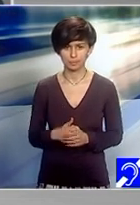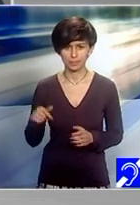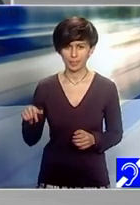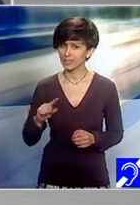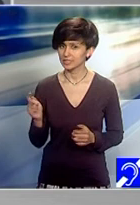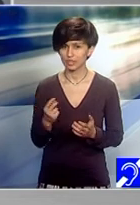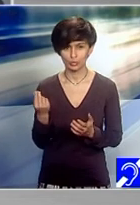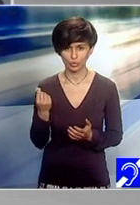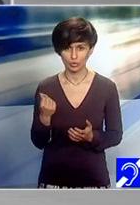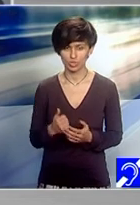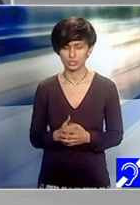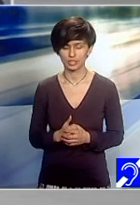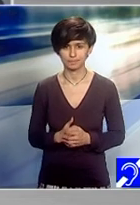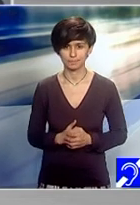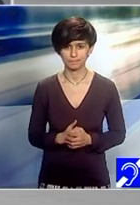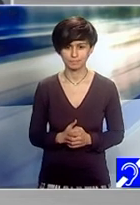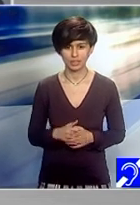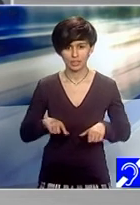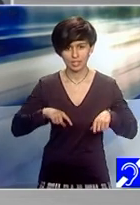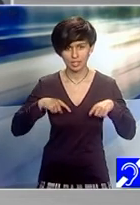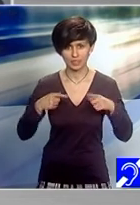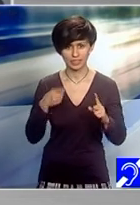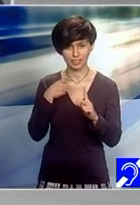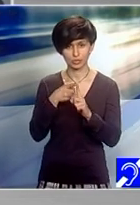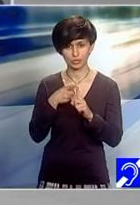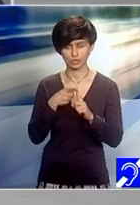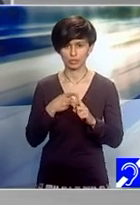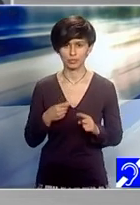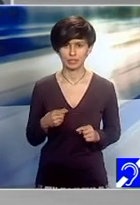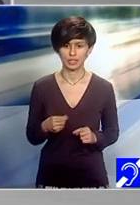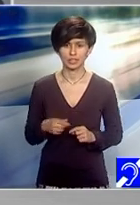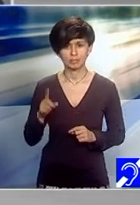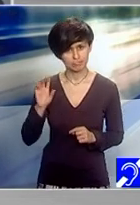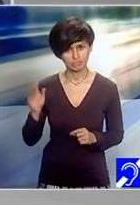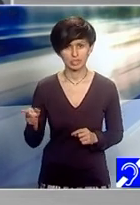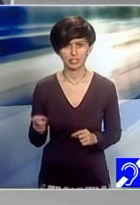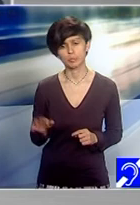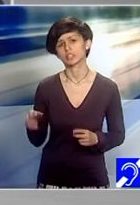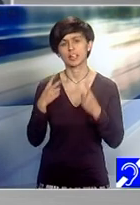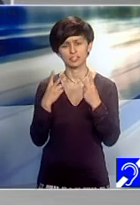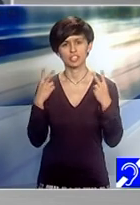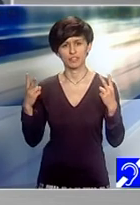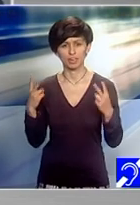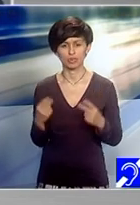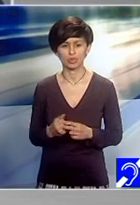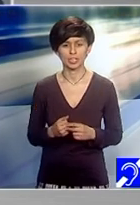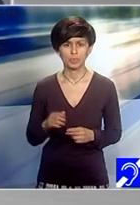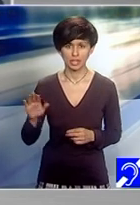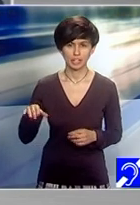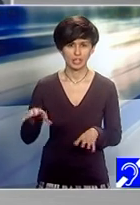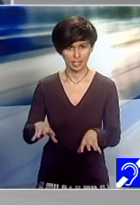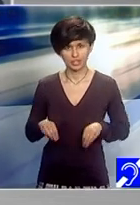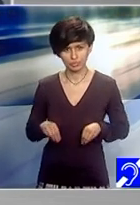anume asta presupune să îți trăiești viața conform unor valori și principii pe care ți le-ai asumat.